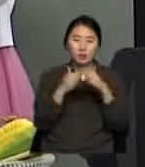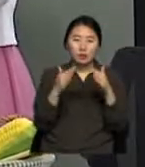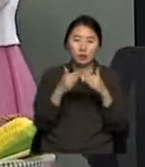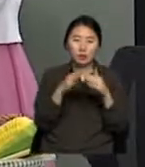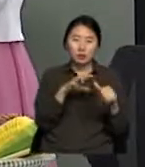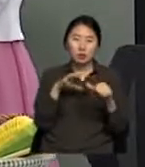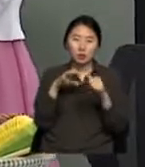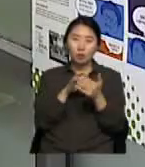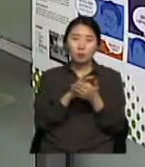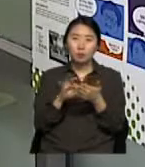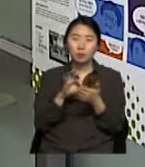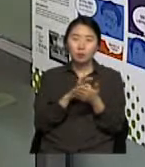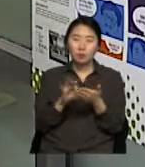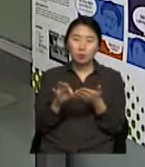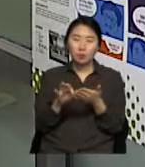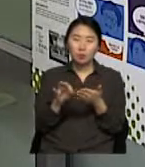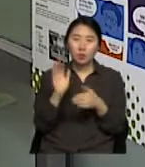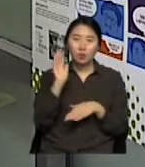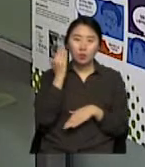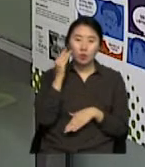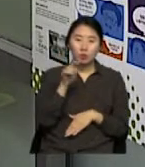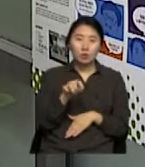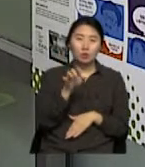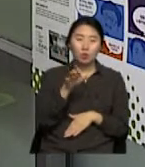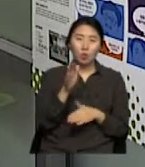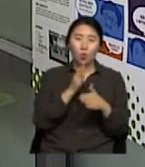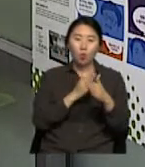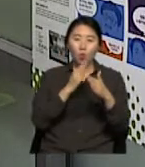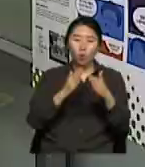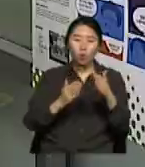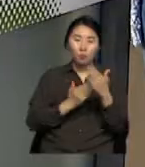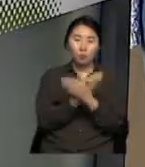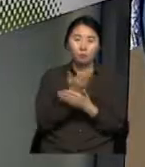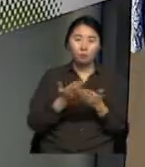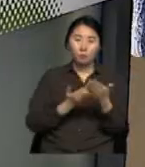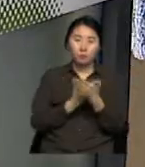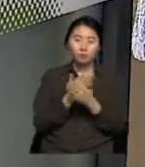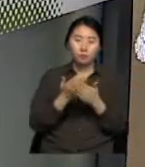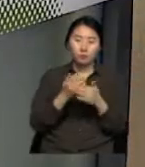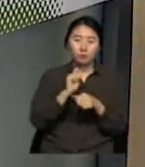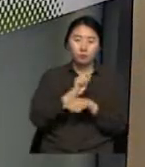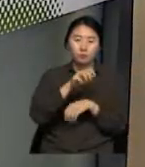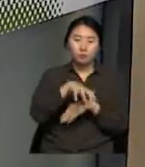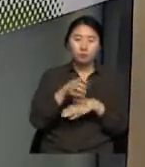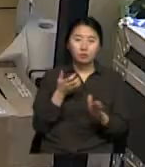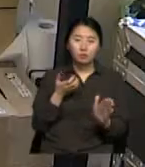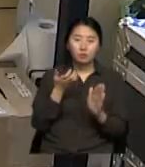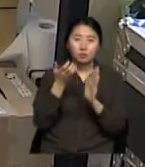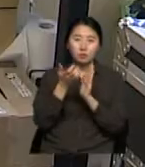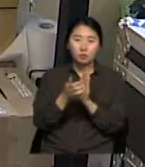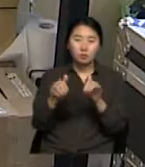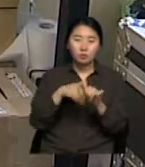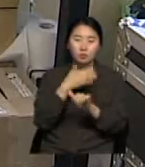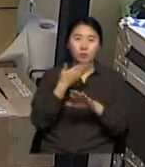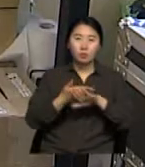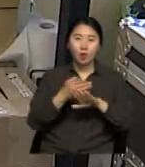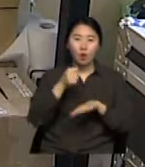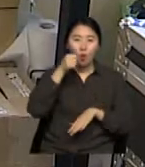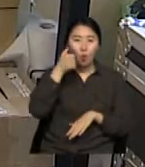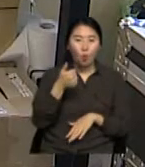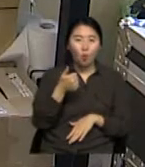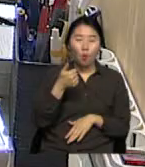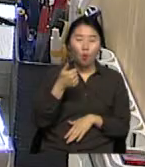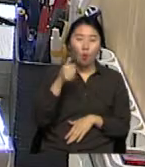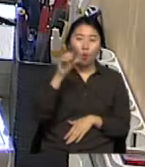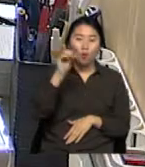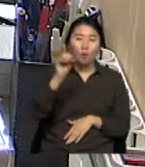사무실로 이용했습니다. 최근 이곳에 공용 사무 공간에 입주하면서 상황은 달라졌습니다. 월 5만 원